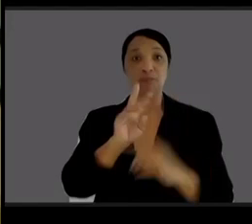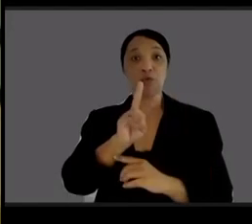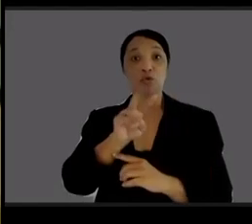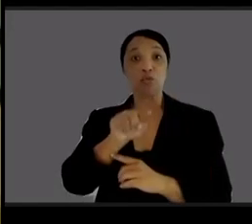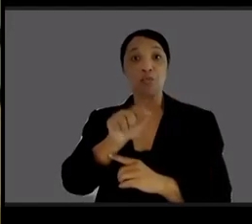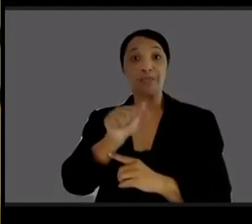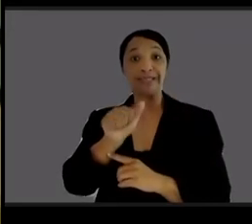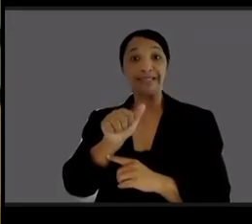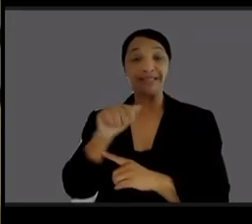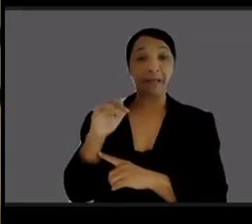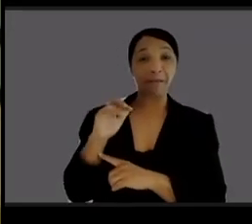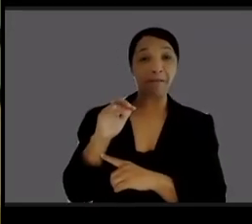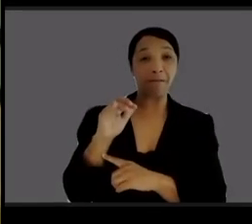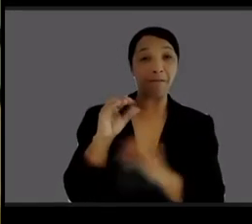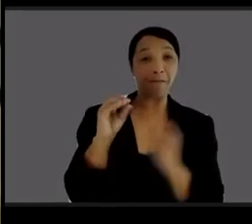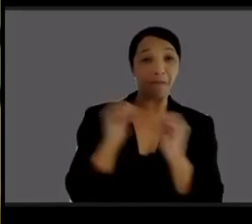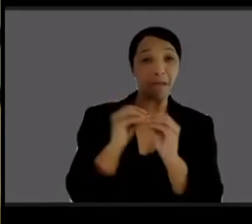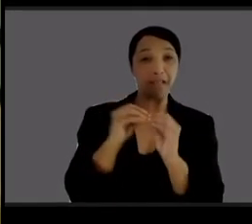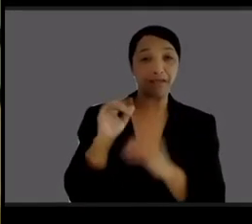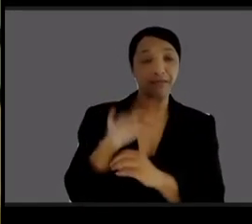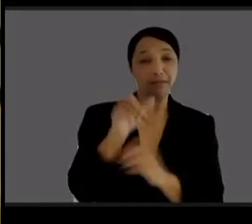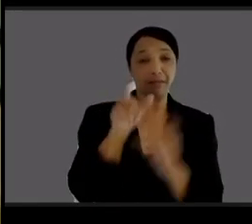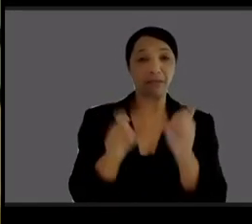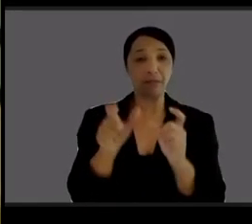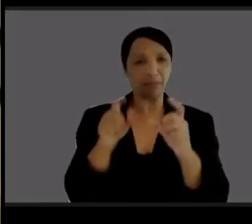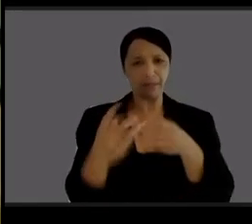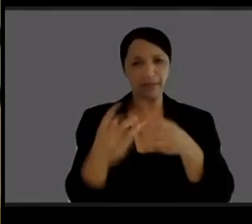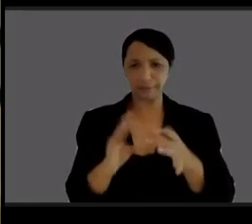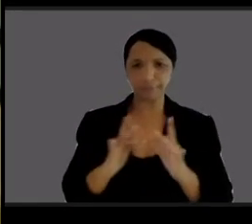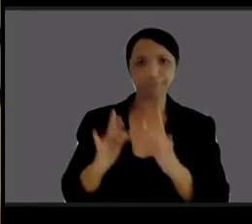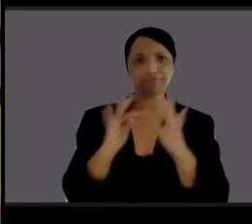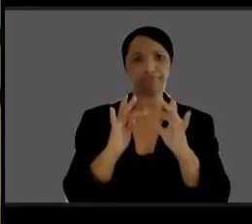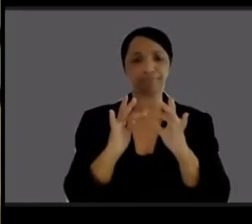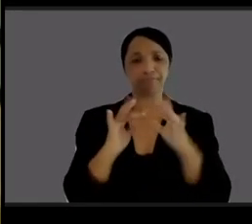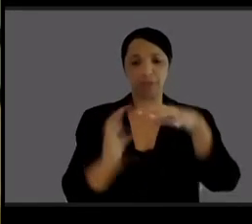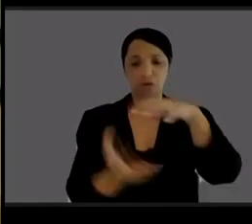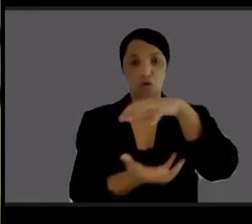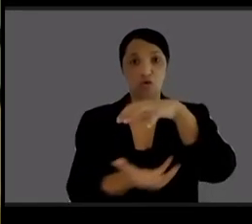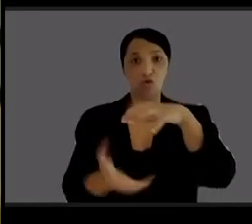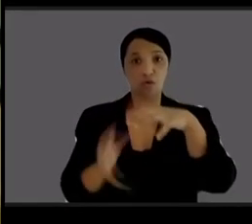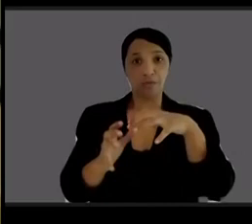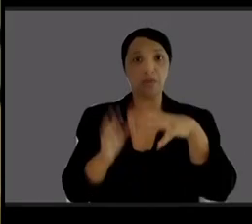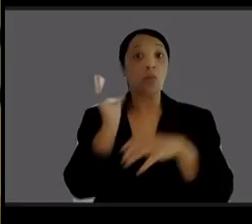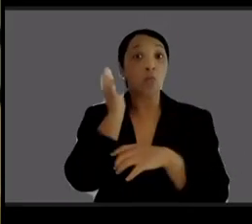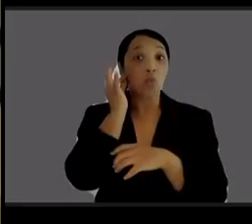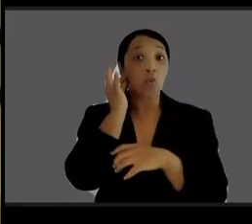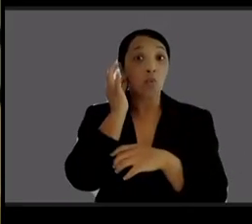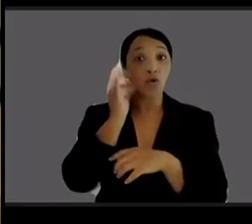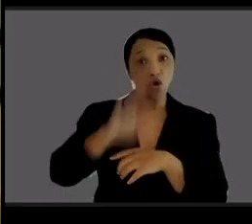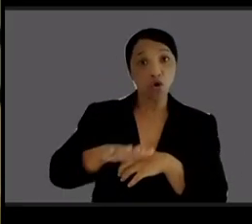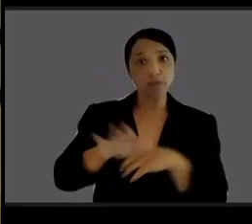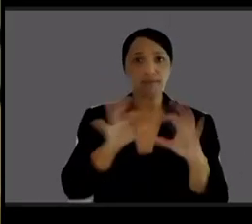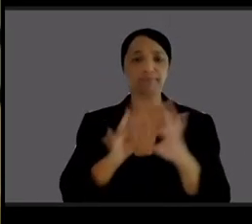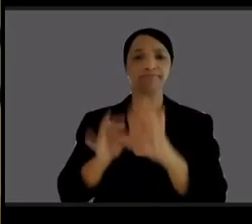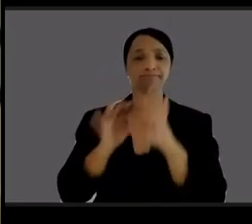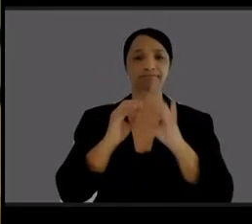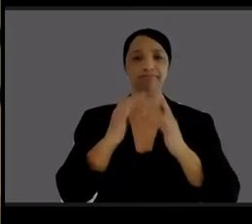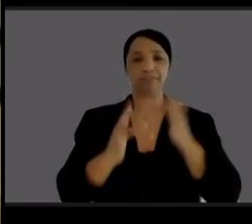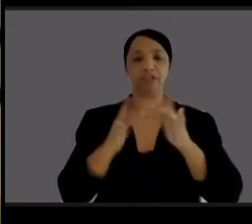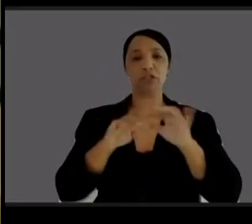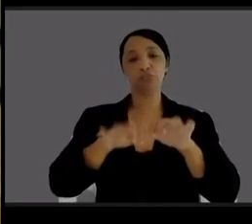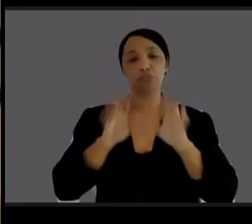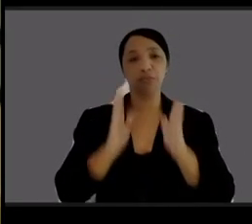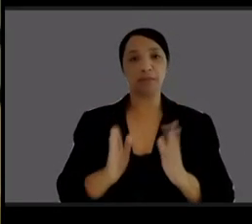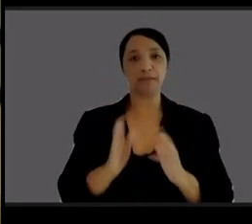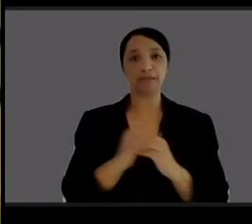les 2,6 milliards de personnes qui ne sont pas en ligne, en particulier les femmes et les filles, dans les pays développés,